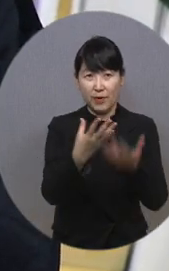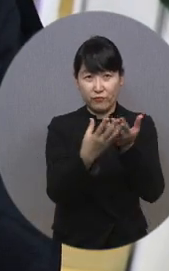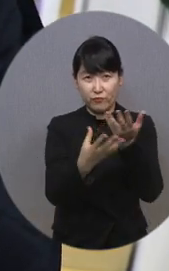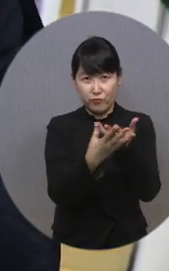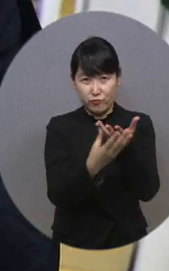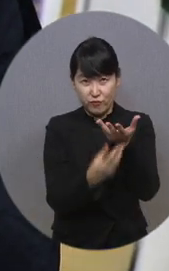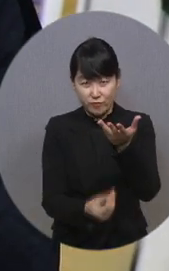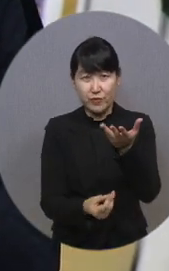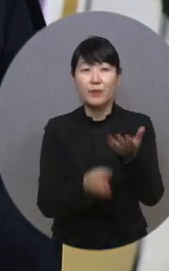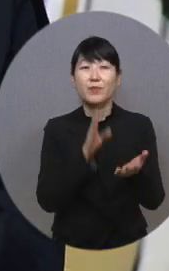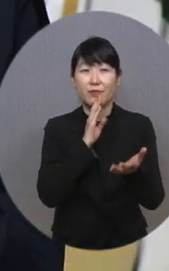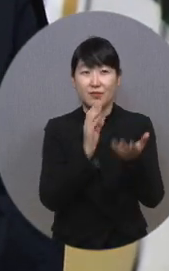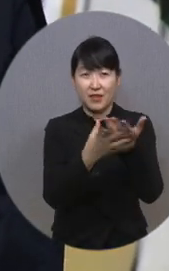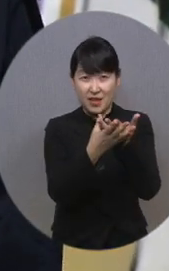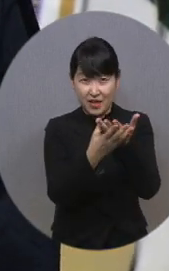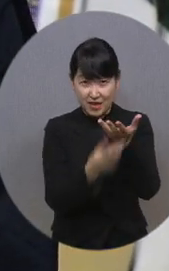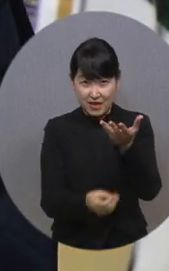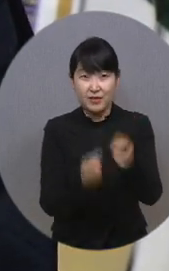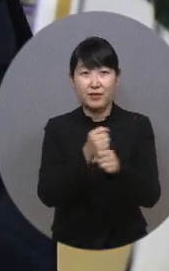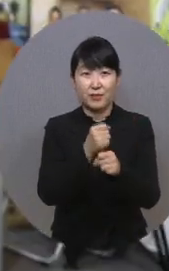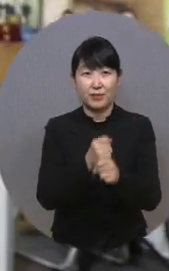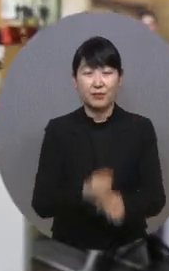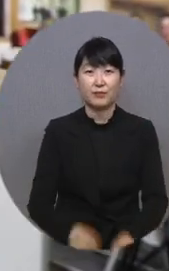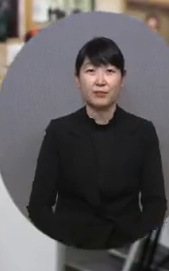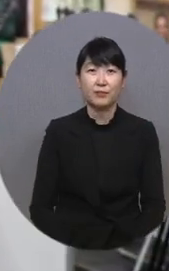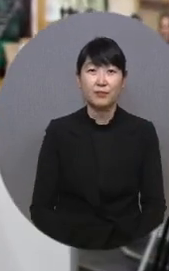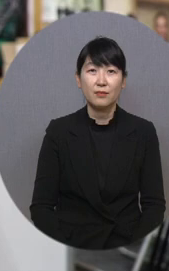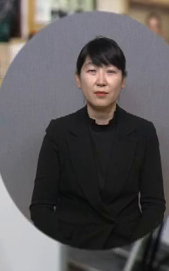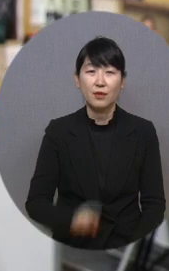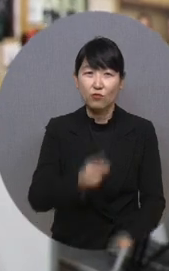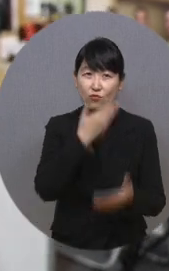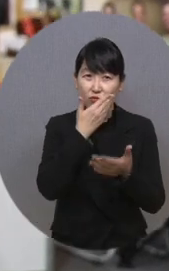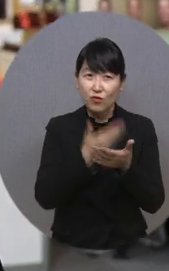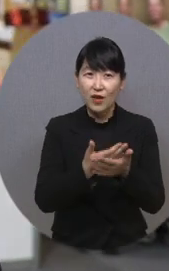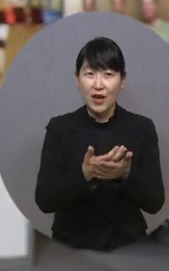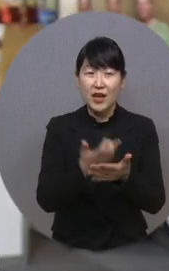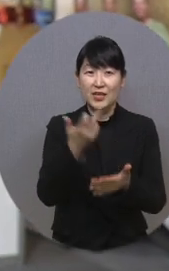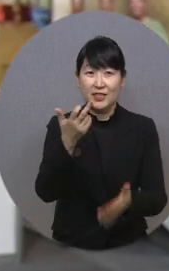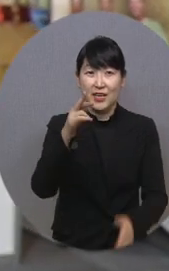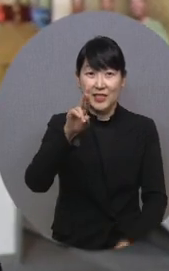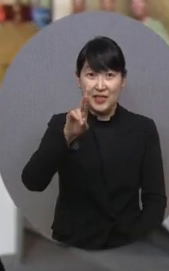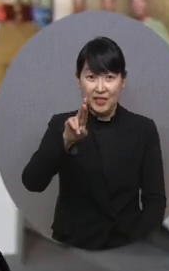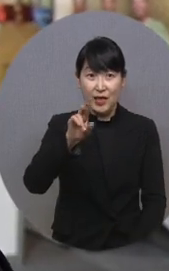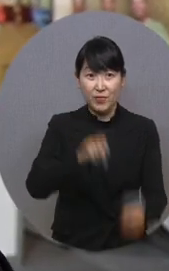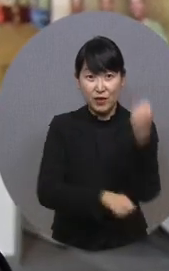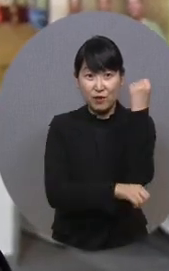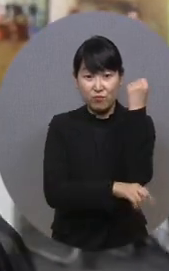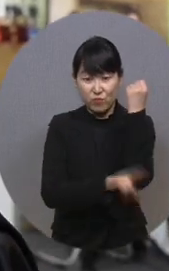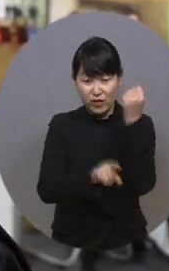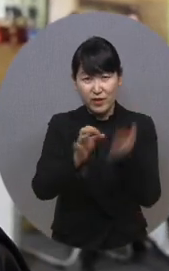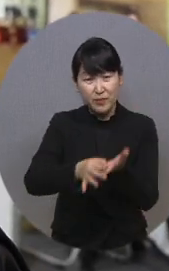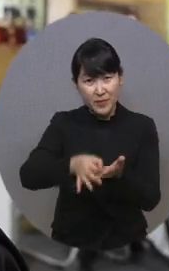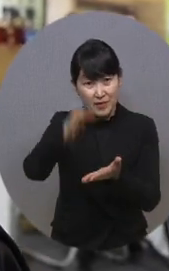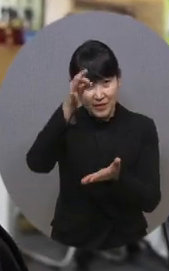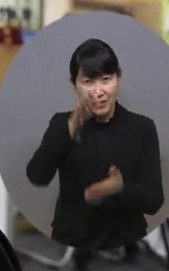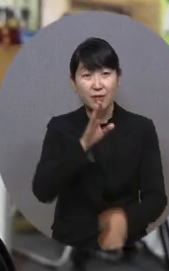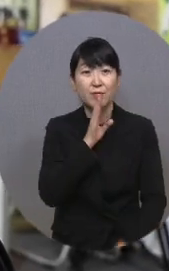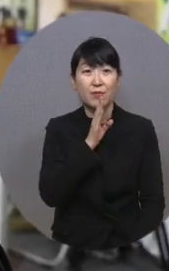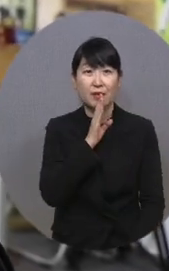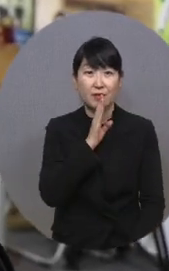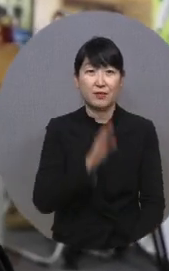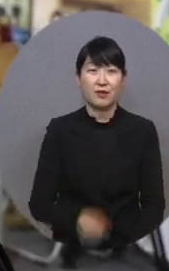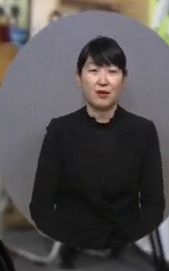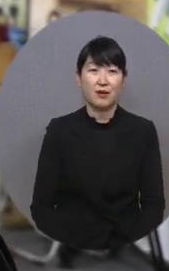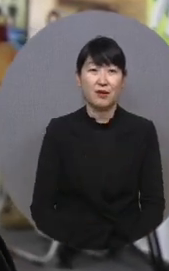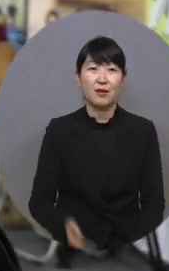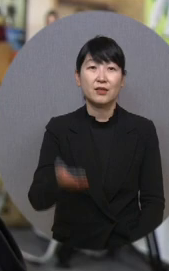그대로 액기스네요. 예, 예, 그래서 예, 예. 아, 그 귀한 산삼 한 뿌리가 가격이 어마어마할 텐데 이게 다